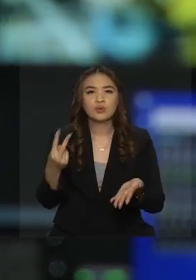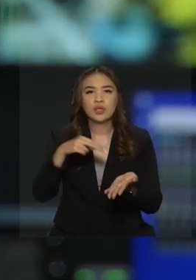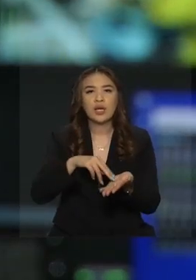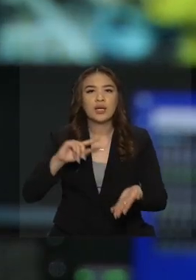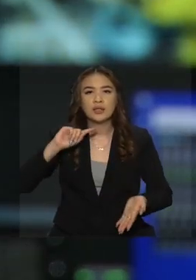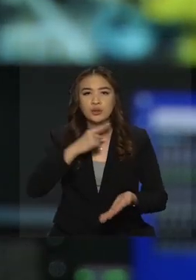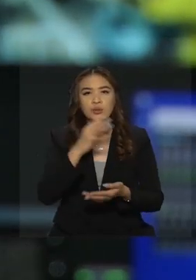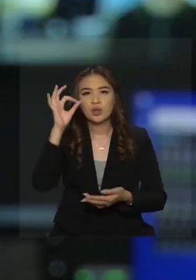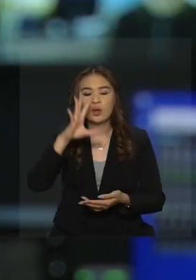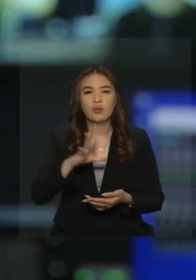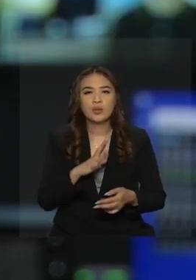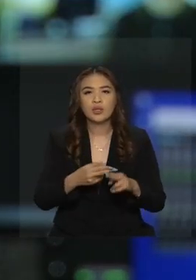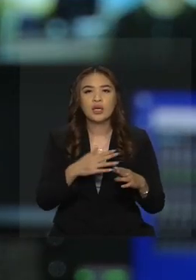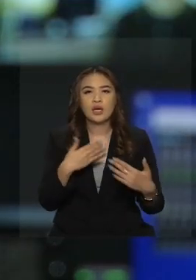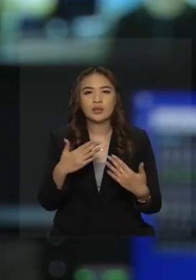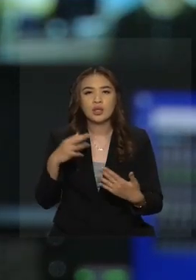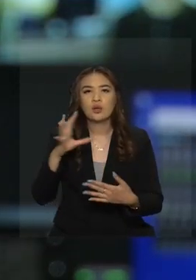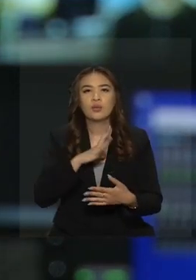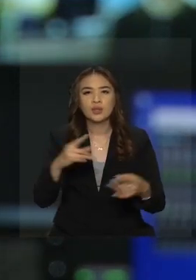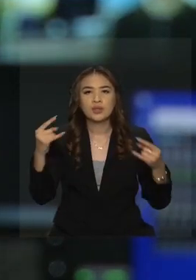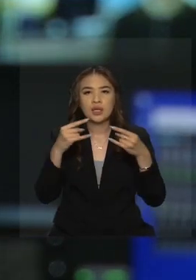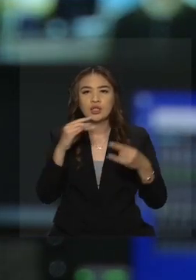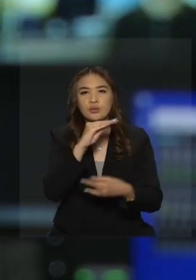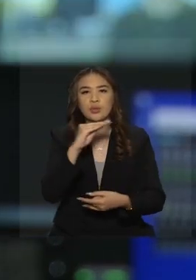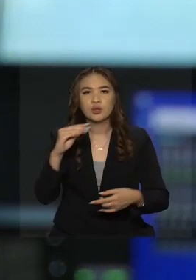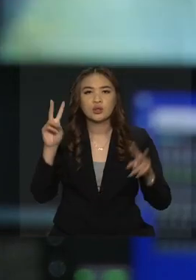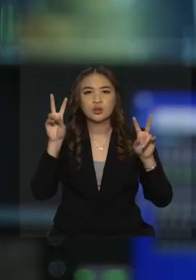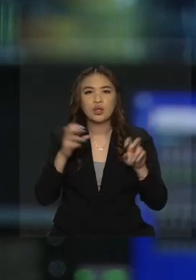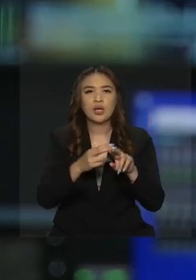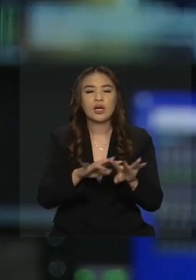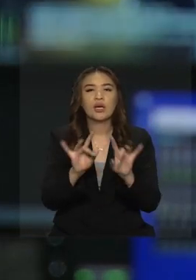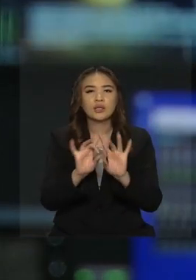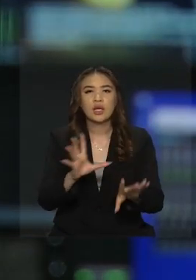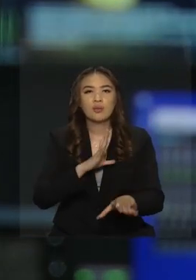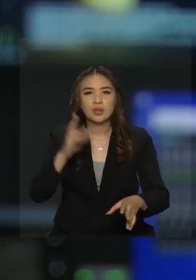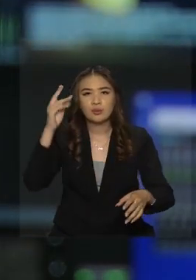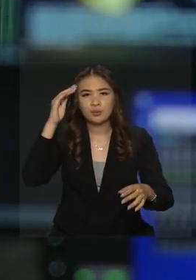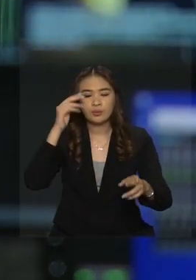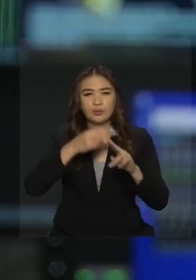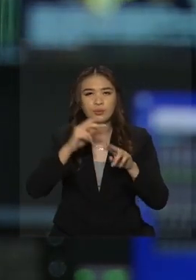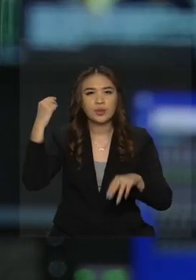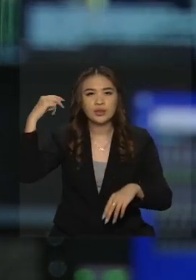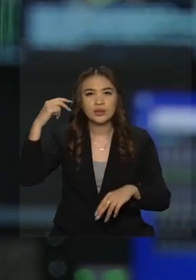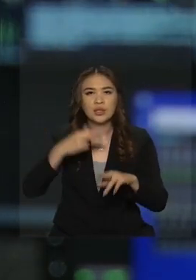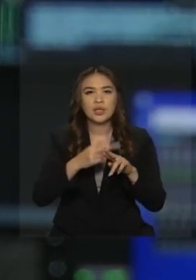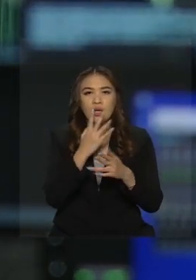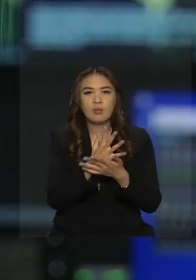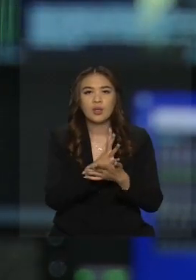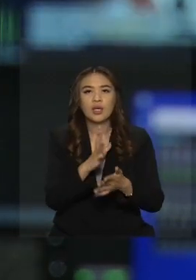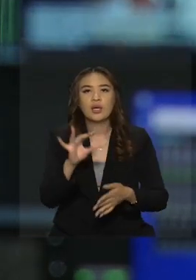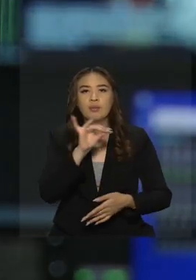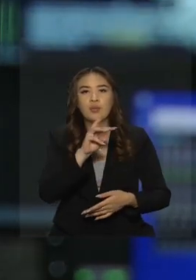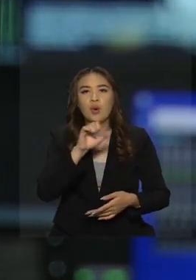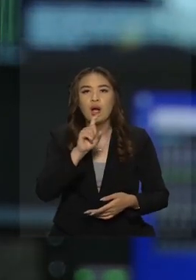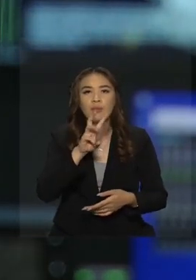экономические и политический диалог об этом телеканалу Жибек жола рассказал президент института политических и международных исследований